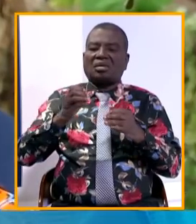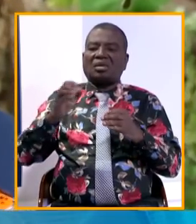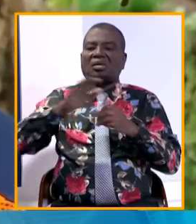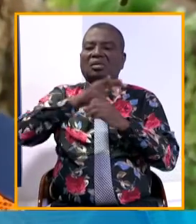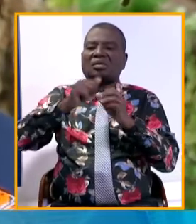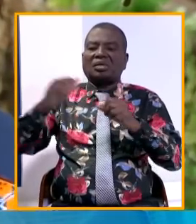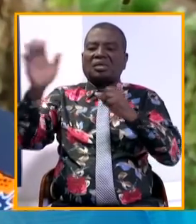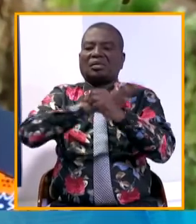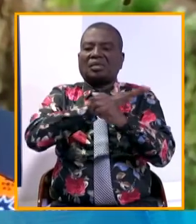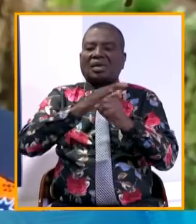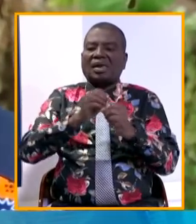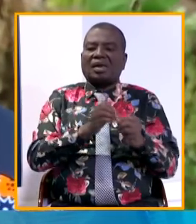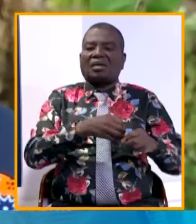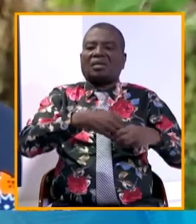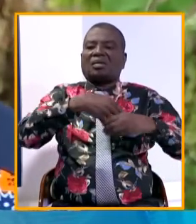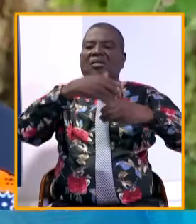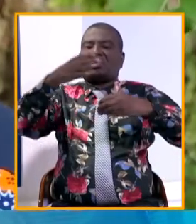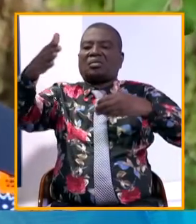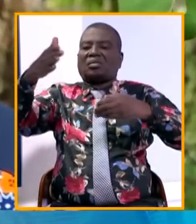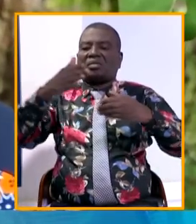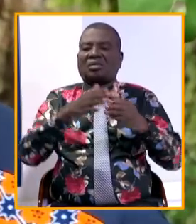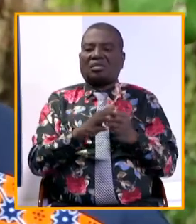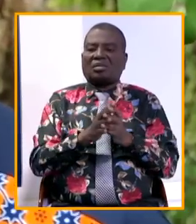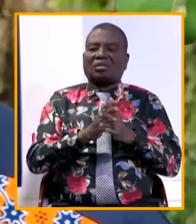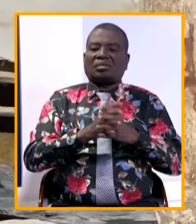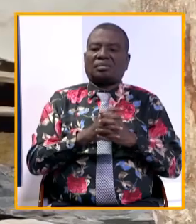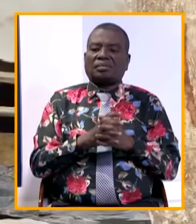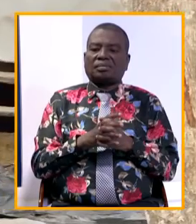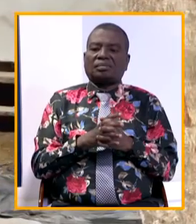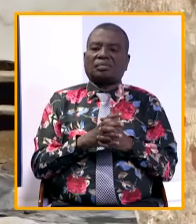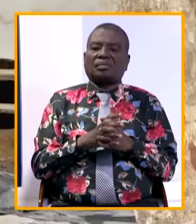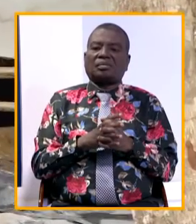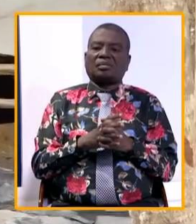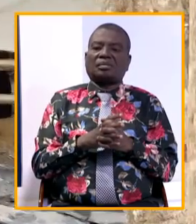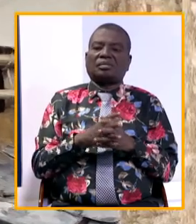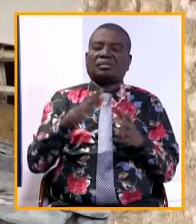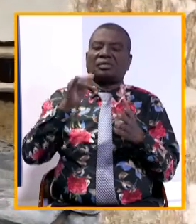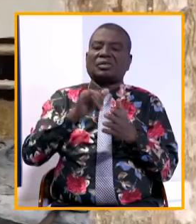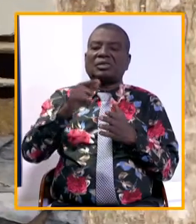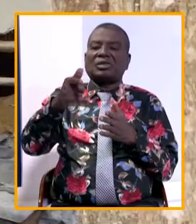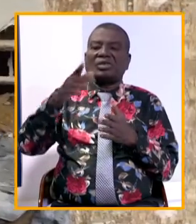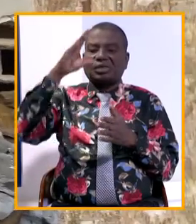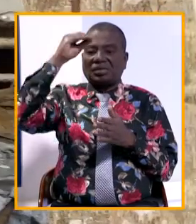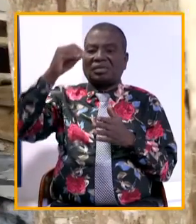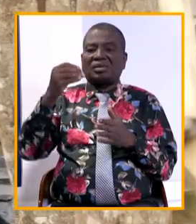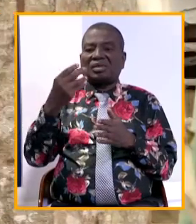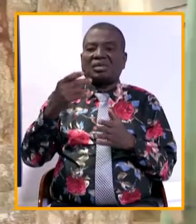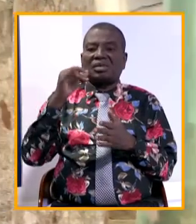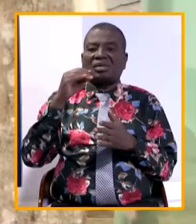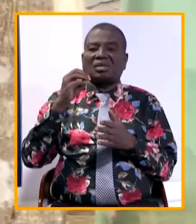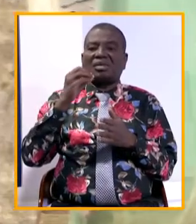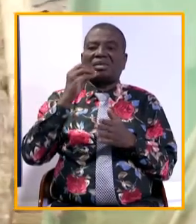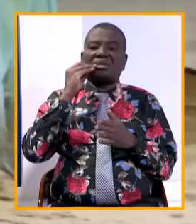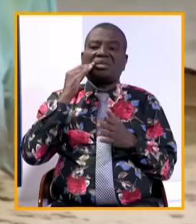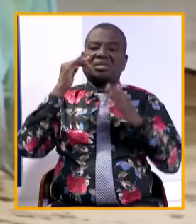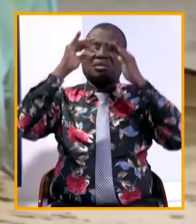remplis et ça s'est déversé au niveau du village. Ange Kwame et Dame Kwasi ont vu leur maison s'effondrer sous la